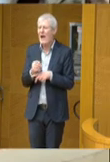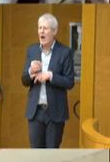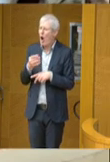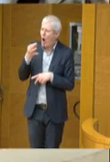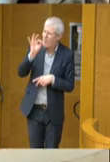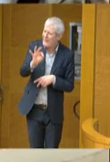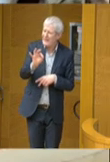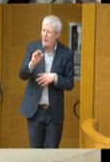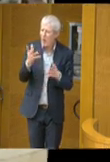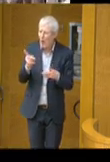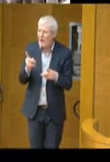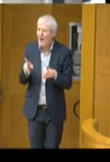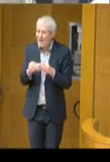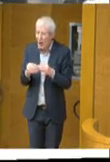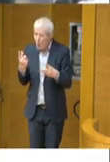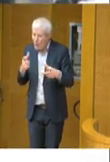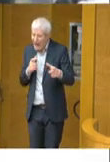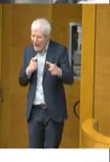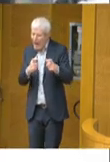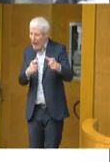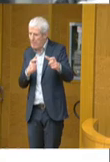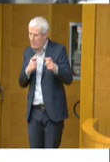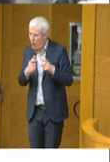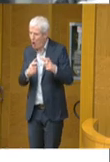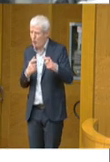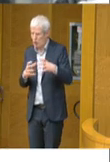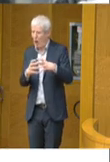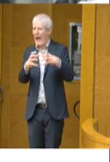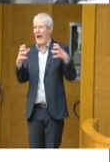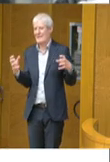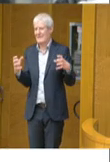aggiuntivo anche di avviare un rapporto con quelle aziende